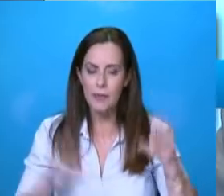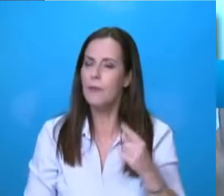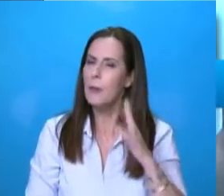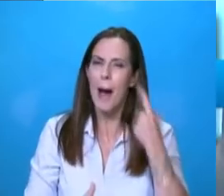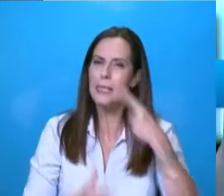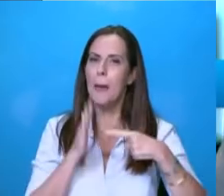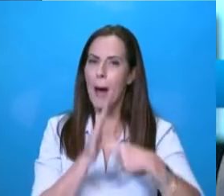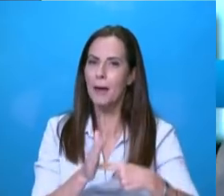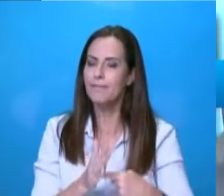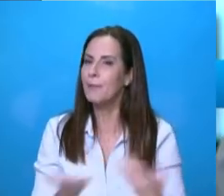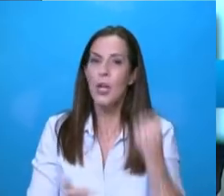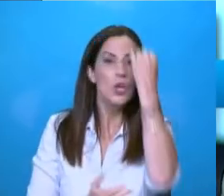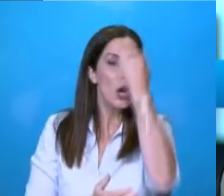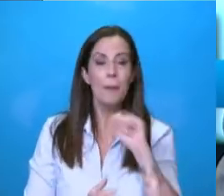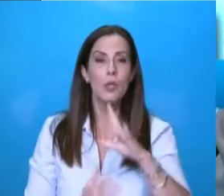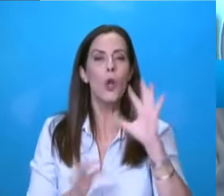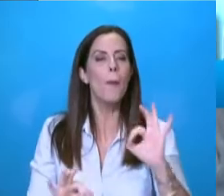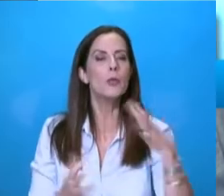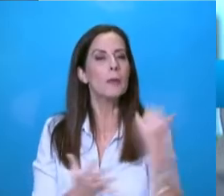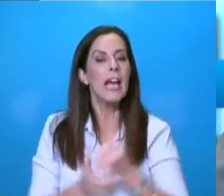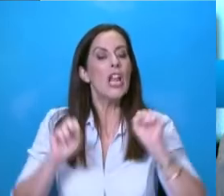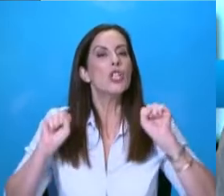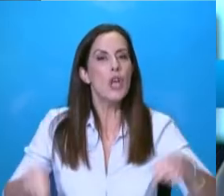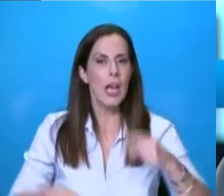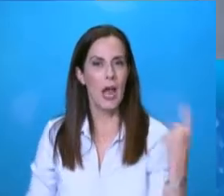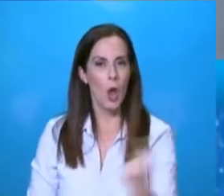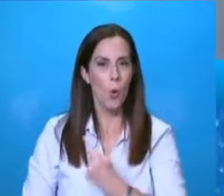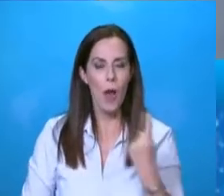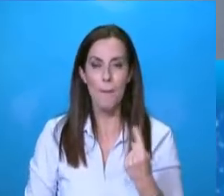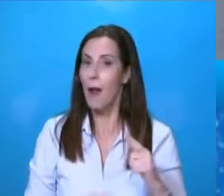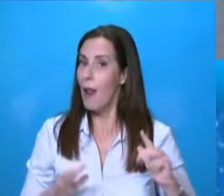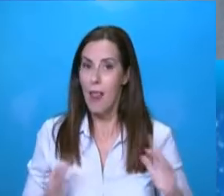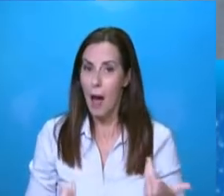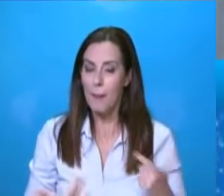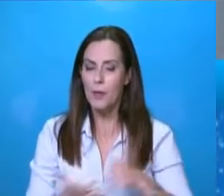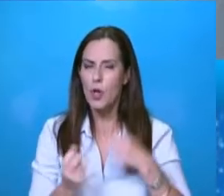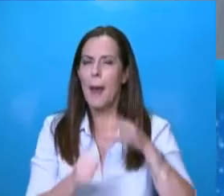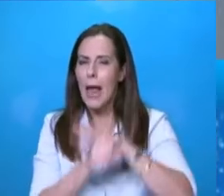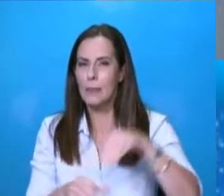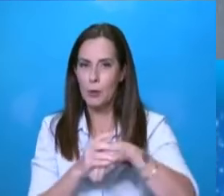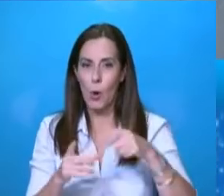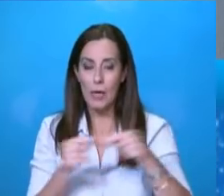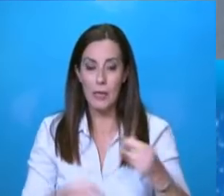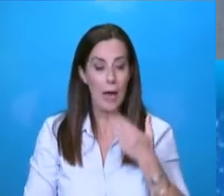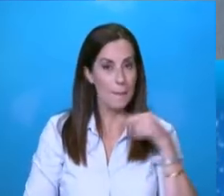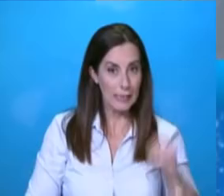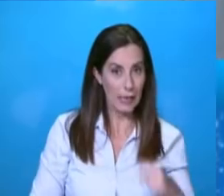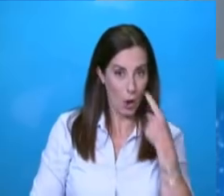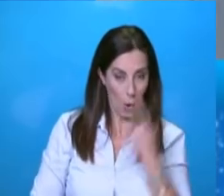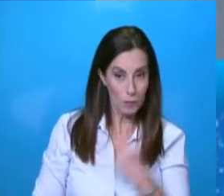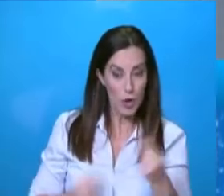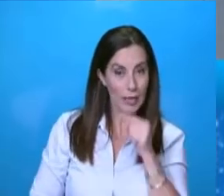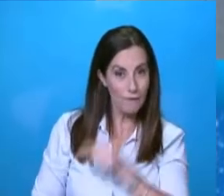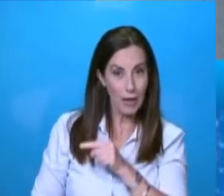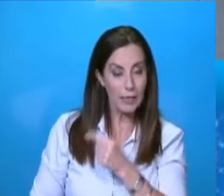על פחות ריסון מצד חמאס כלפי הג'יהאד האיסלאמי כתוצאה מלחצים פנימיים ברצועת עזה. בישראל מזהים שהתופעה